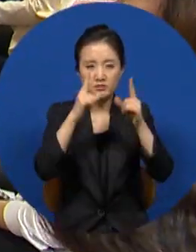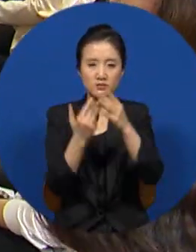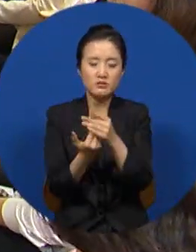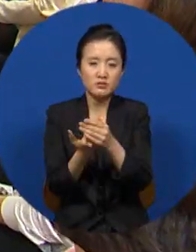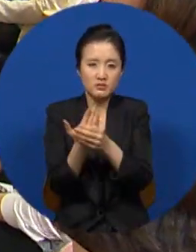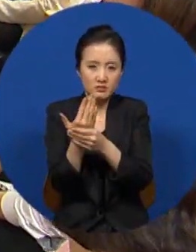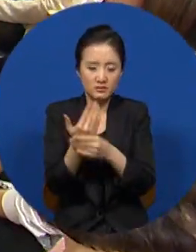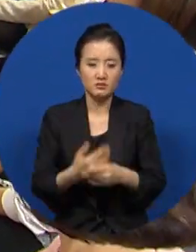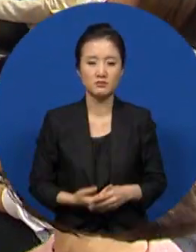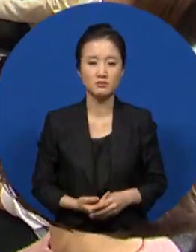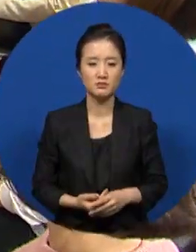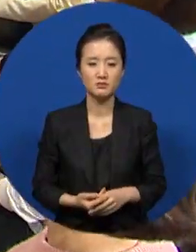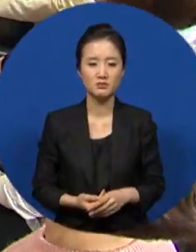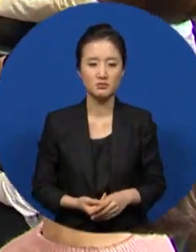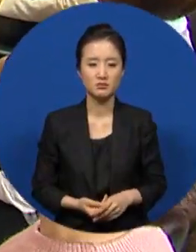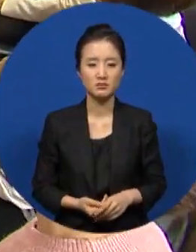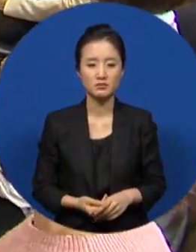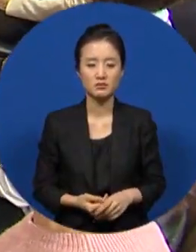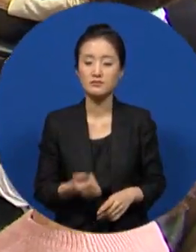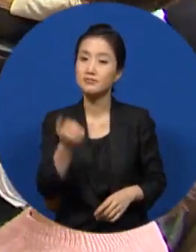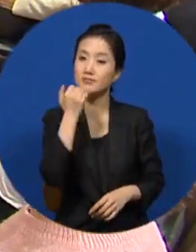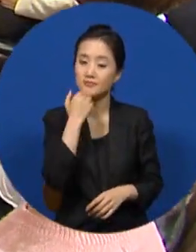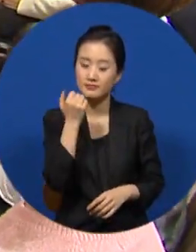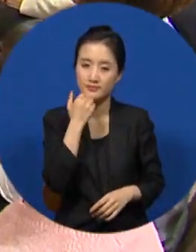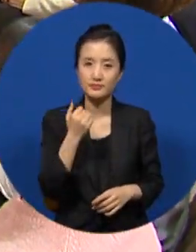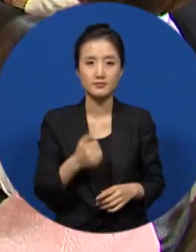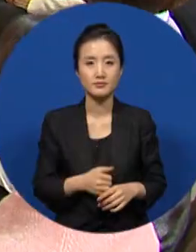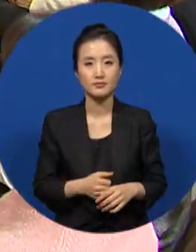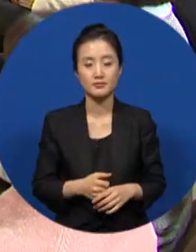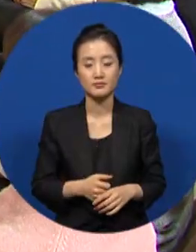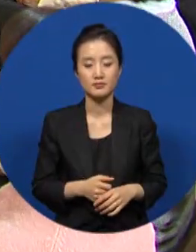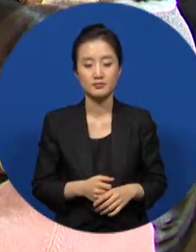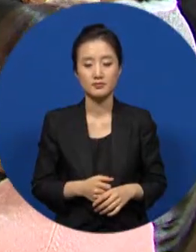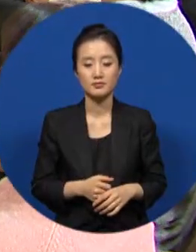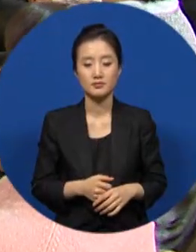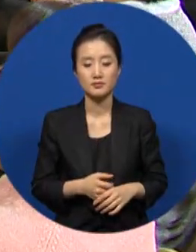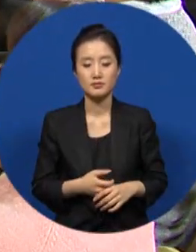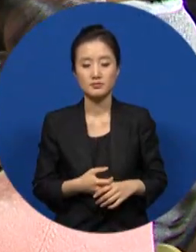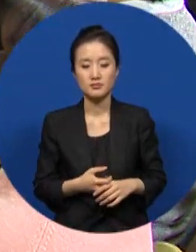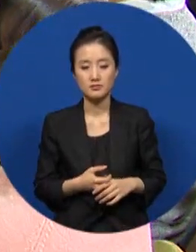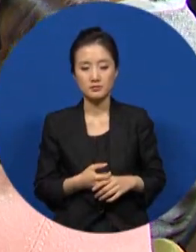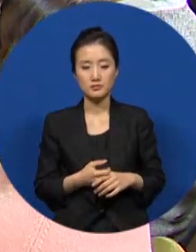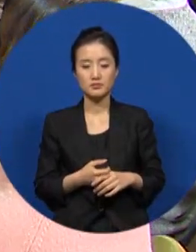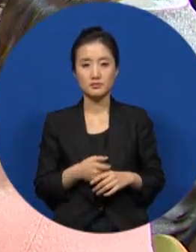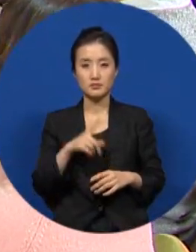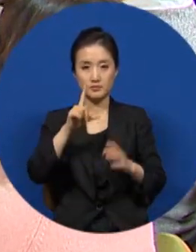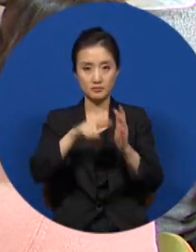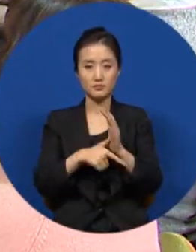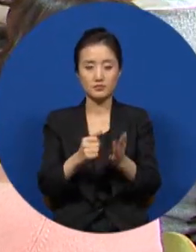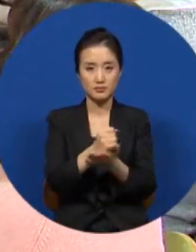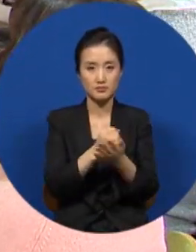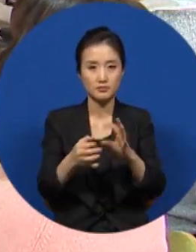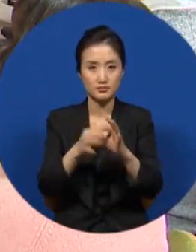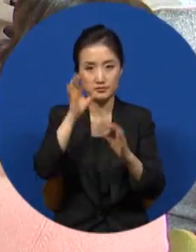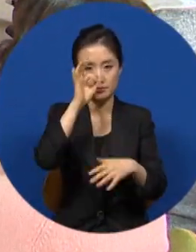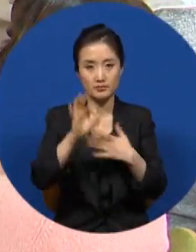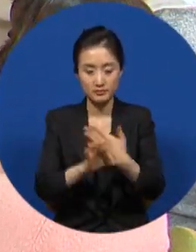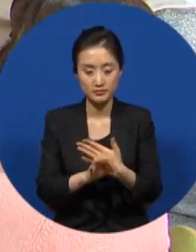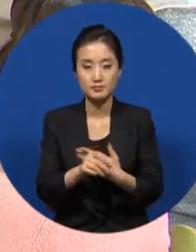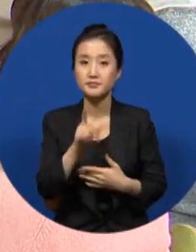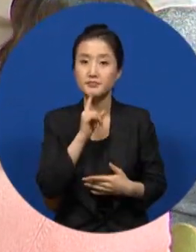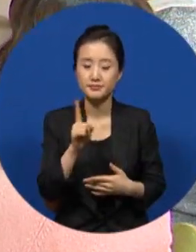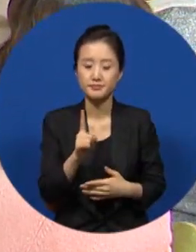것. 그래서 보통 성공학 강의할 때는 자주 웃고 하지 않습니까? 근데 명리적으로 보면은 작은 일에